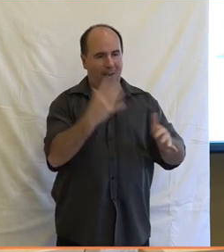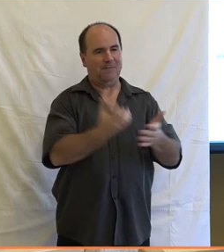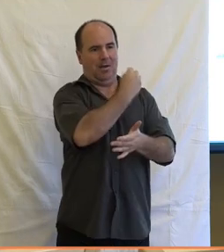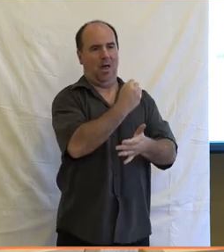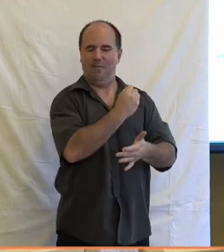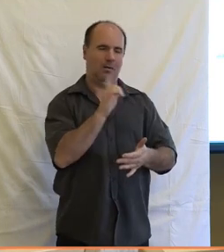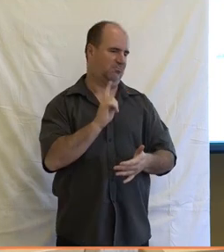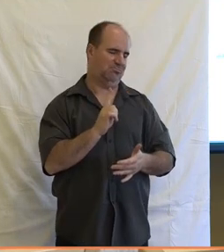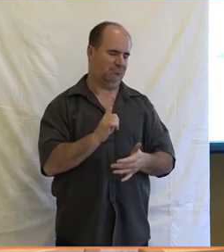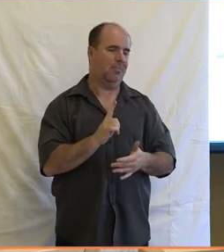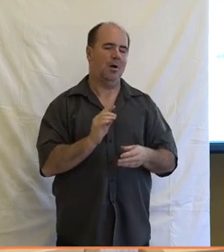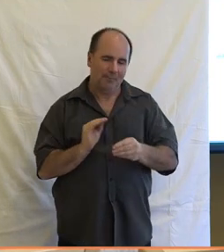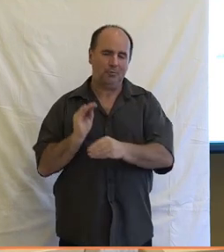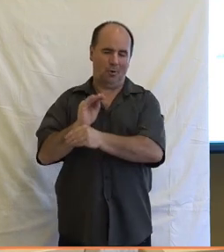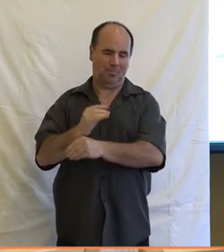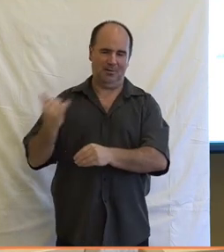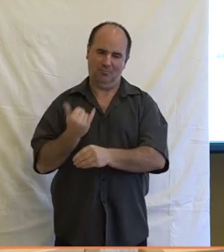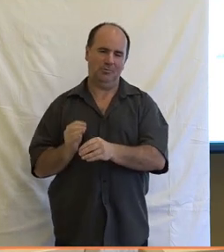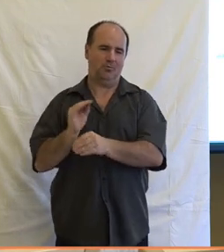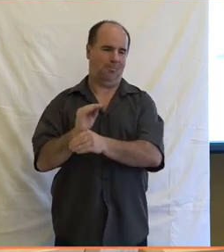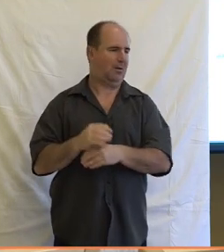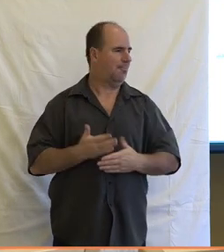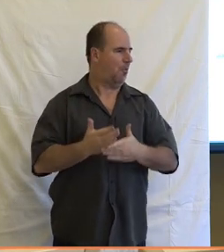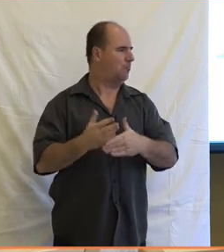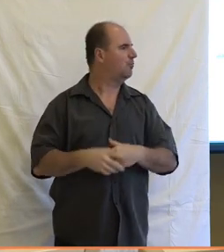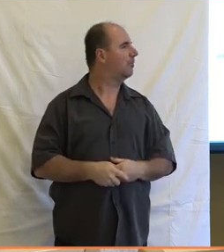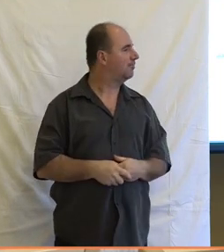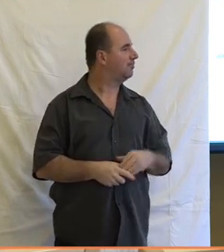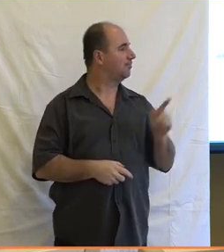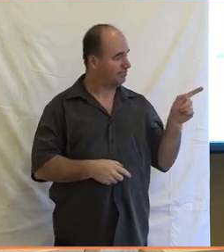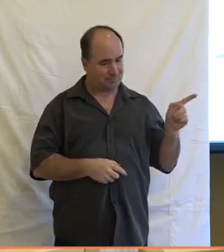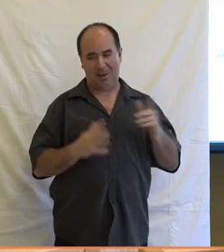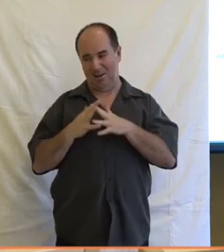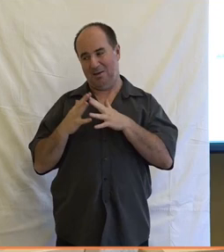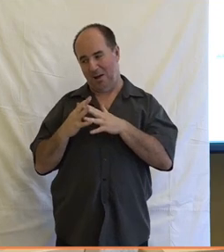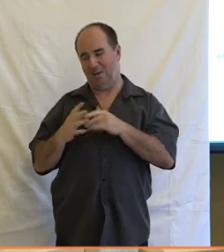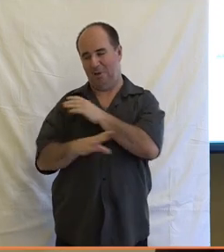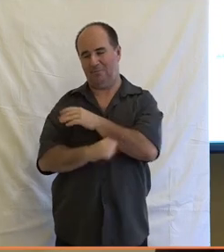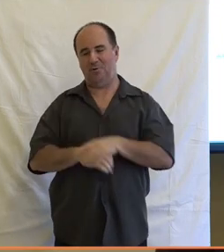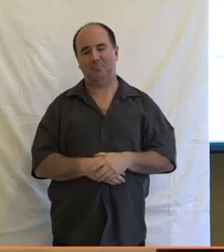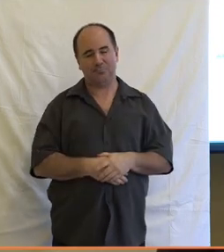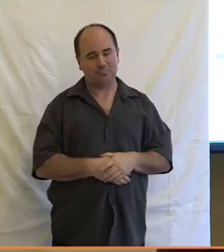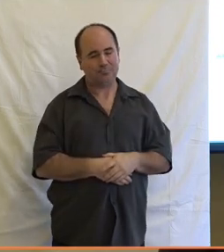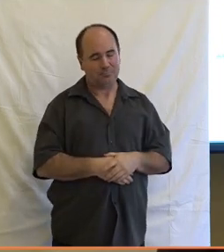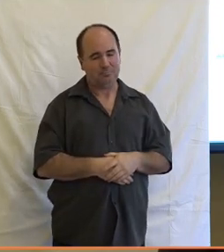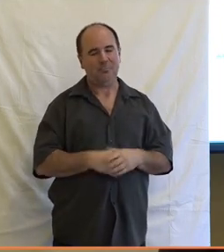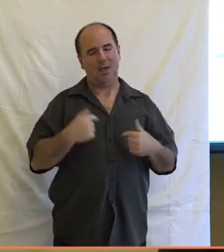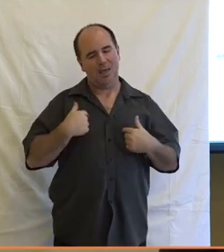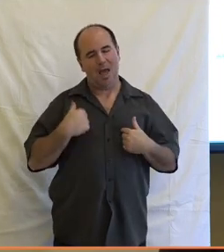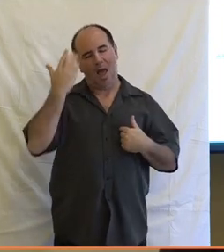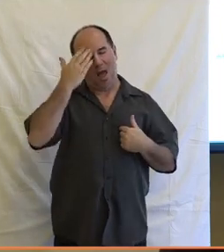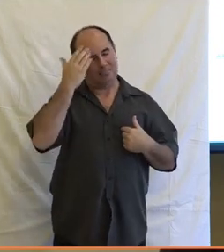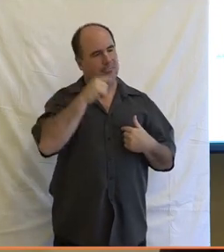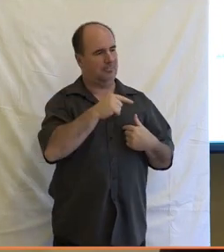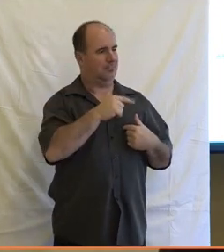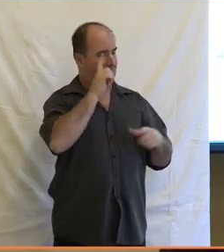Honza, takže už to nebudu opakovat, jenom bych možná zmínil jako jednu věc, která může asi svádět tady k tomu pohledu, a to je právě